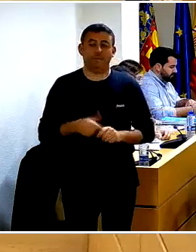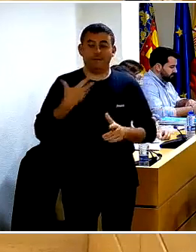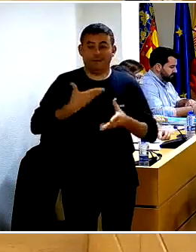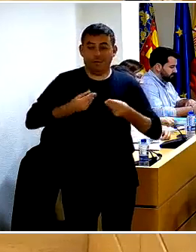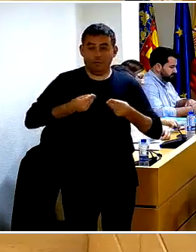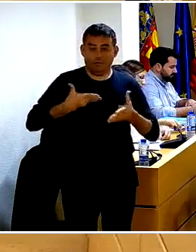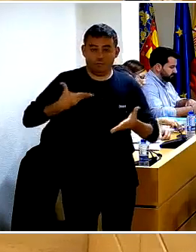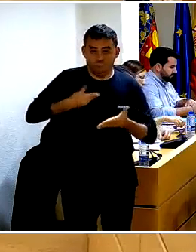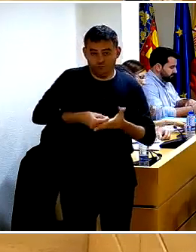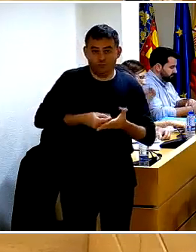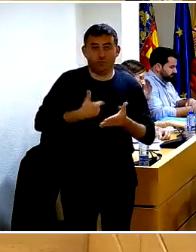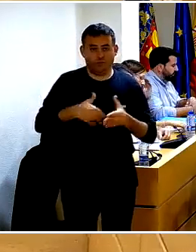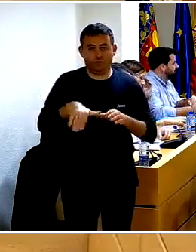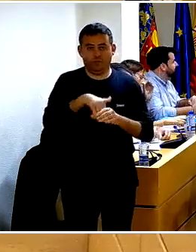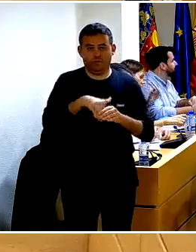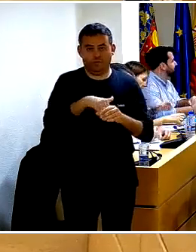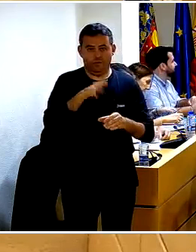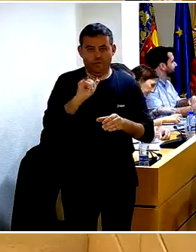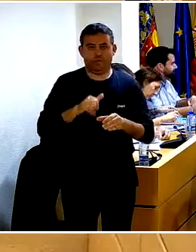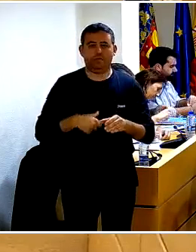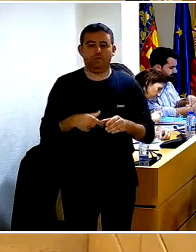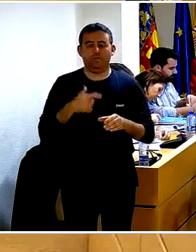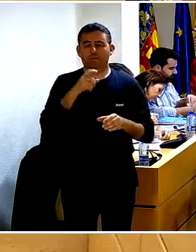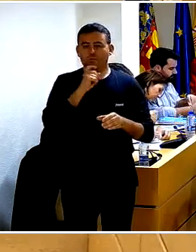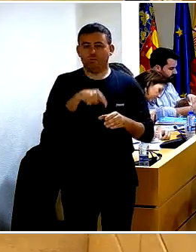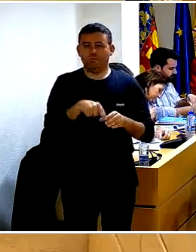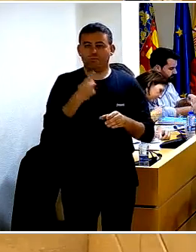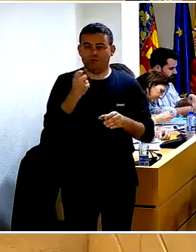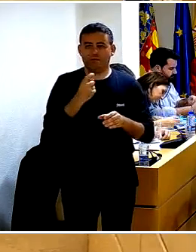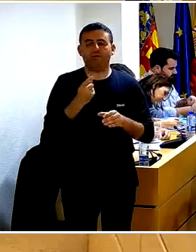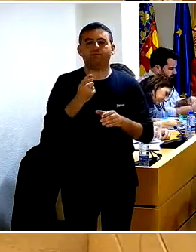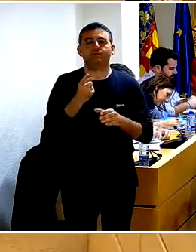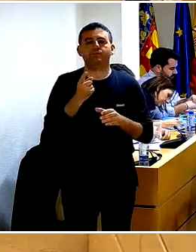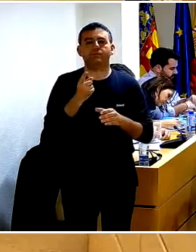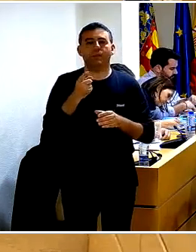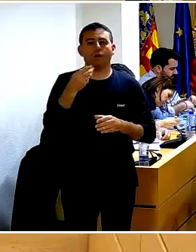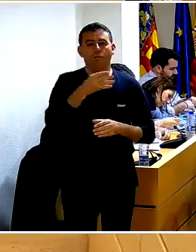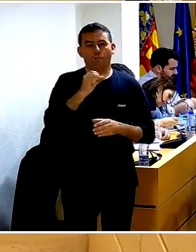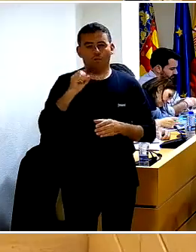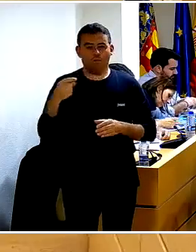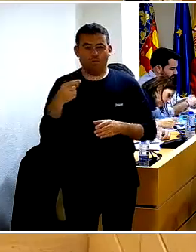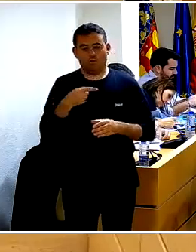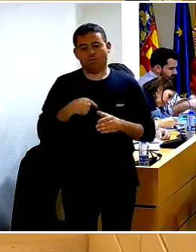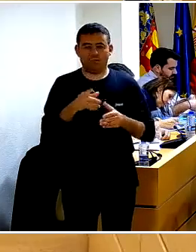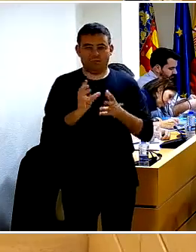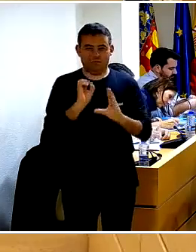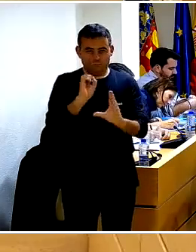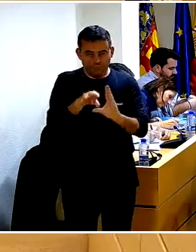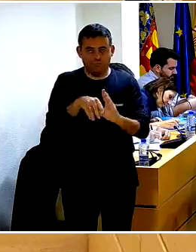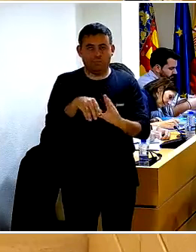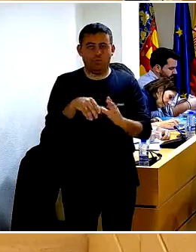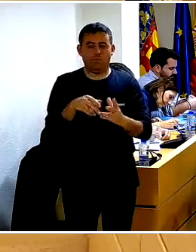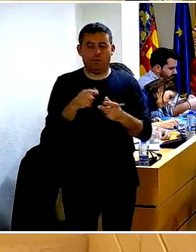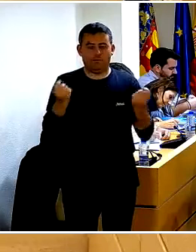que obre l'expedient administratiu. Segon és ordenar la publicació de la plantilla de personal en el BOP, concedint el pla d'al·legacions i entendre